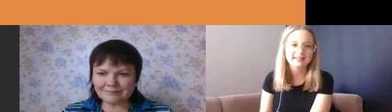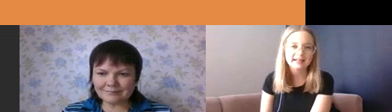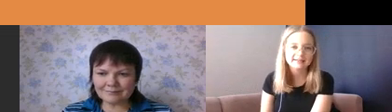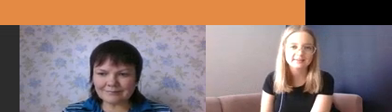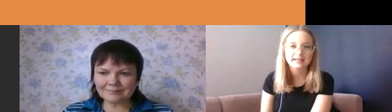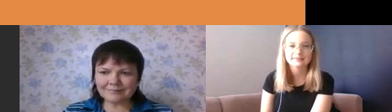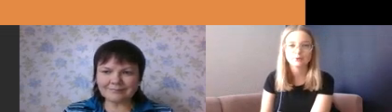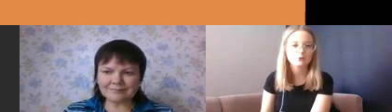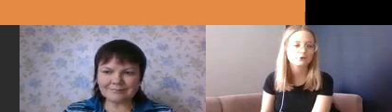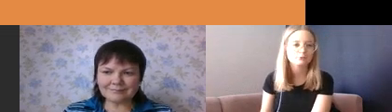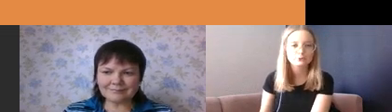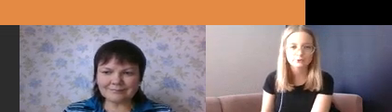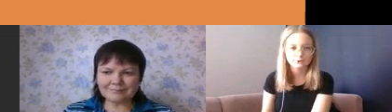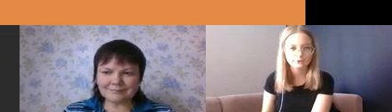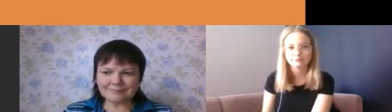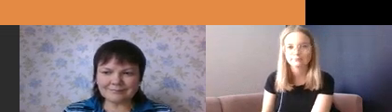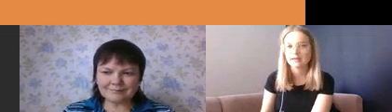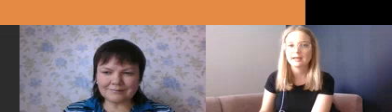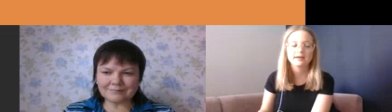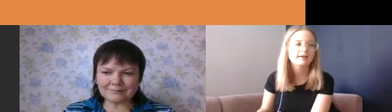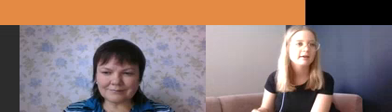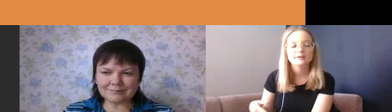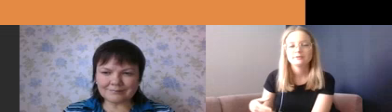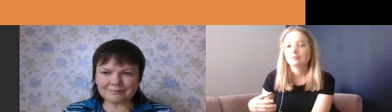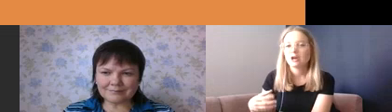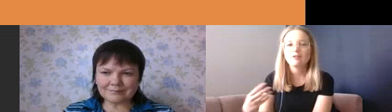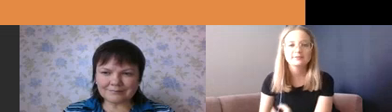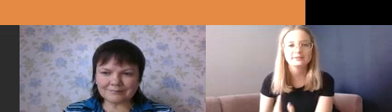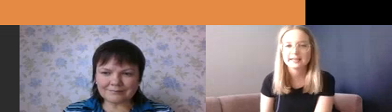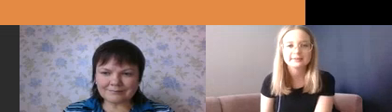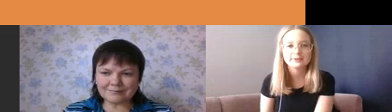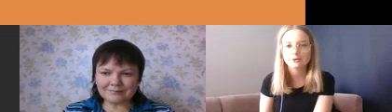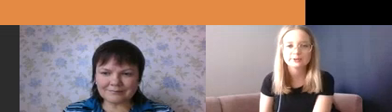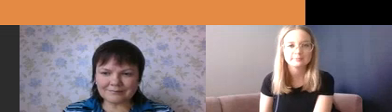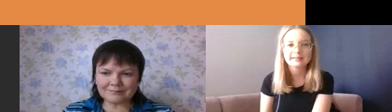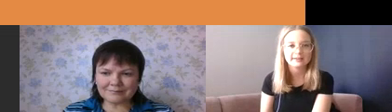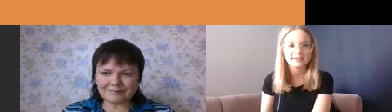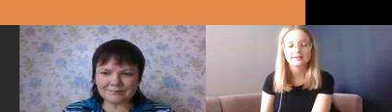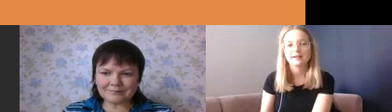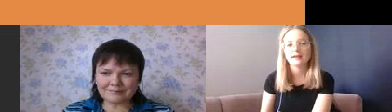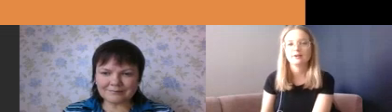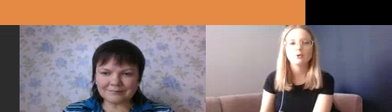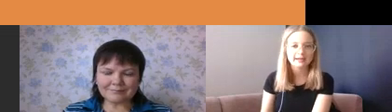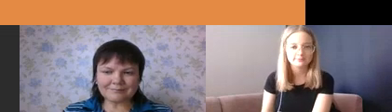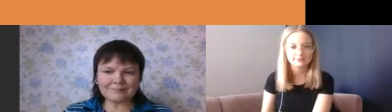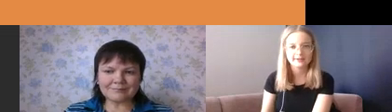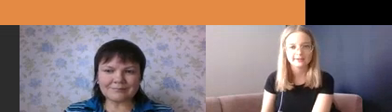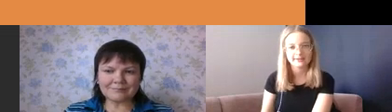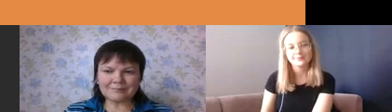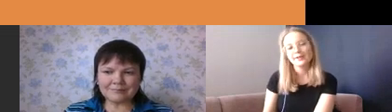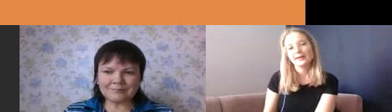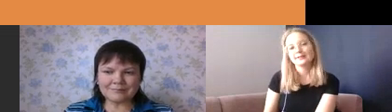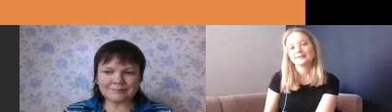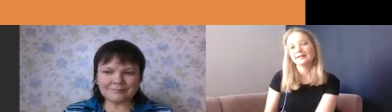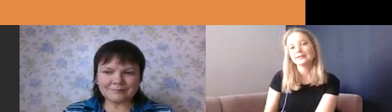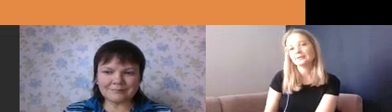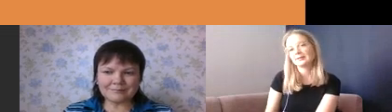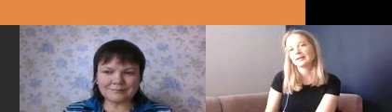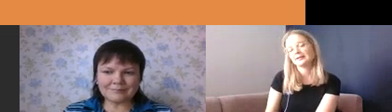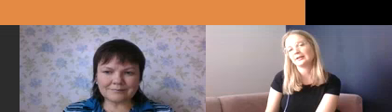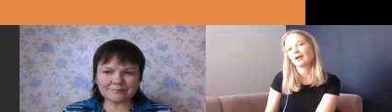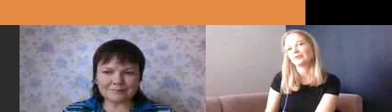teeks midagi selleks, et olukord muutuks, avastaks ise enda kohta midagi, kogeks midagi.